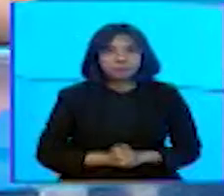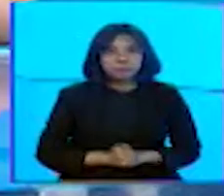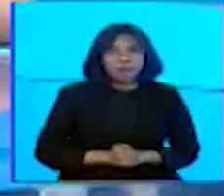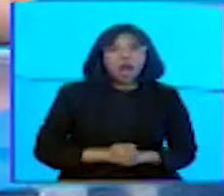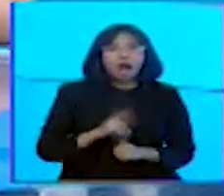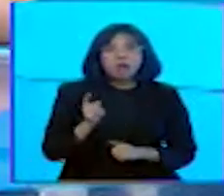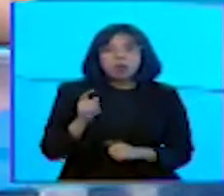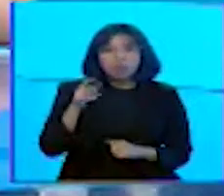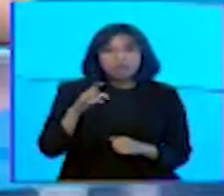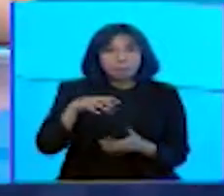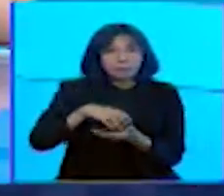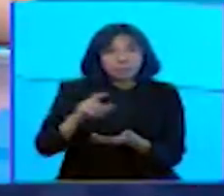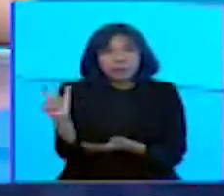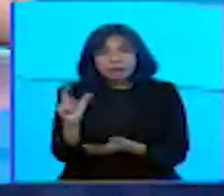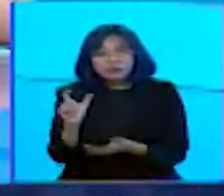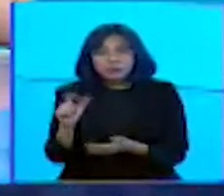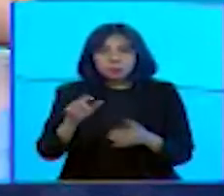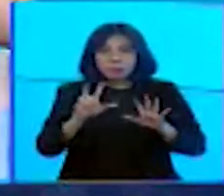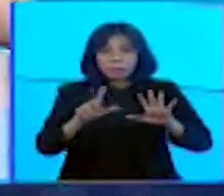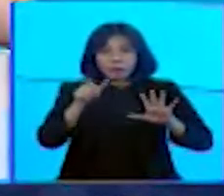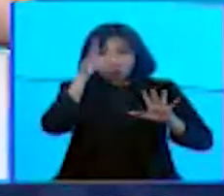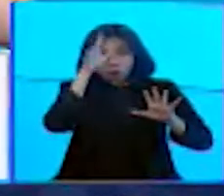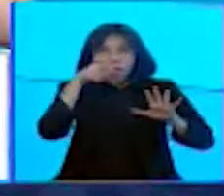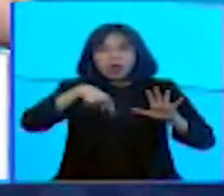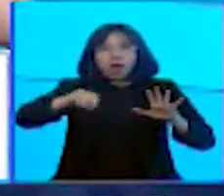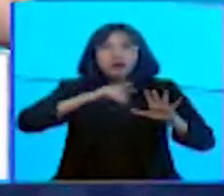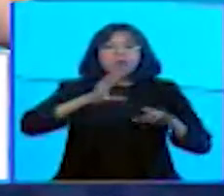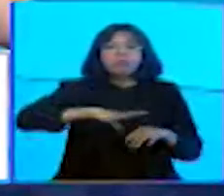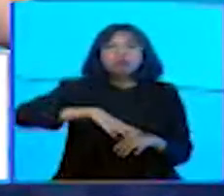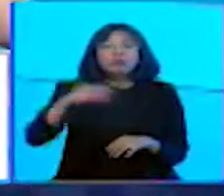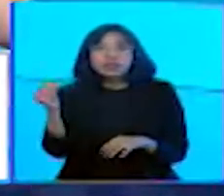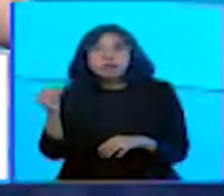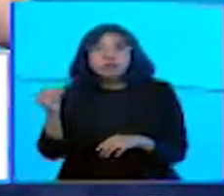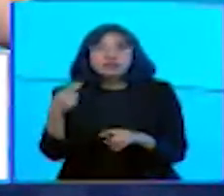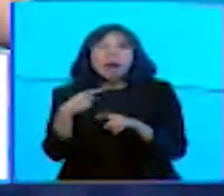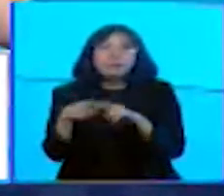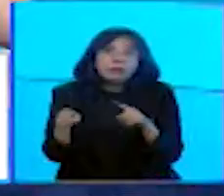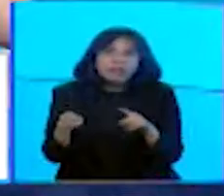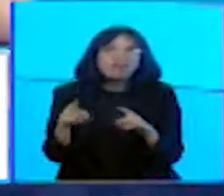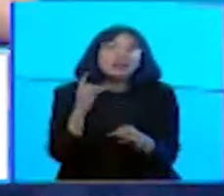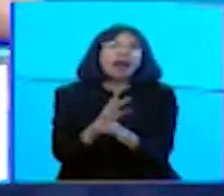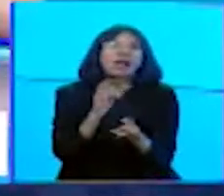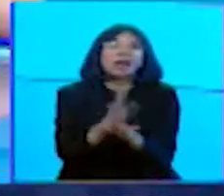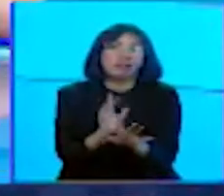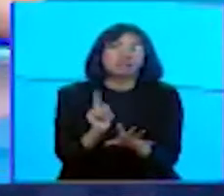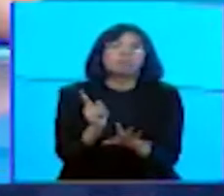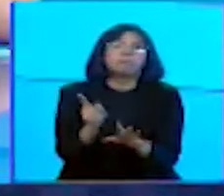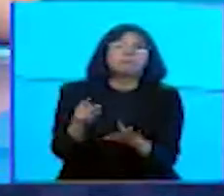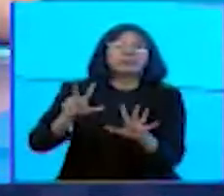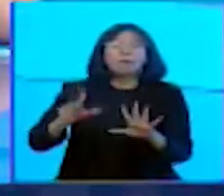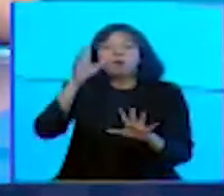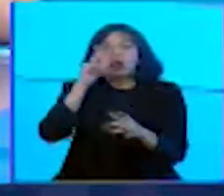8 warga Tangerang Selatan gagal mudik ke kampung halaman pasca hasil tes jinus yang dilakukan di Terminal Pondok Cabe Pamulang